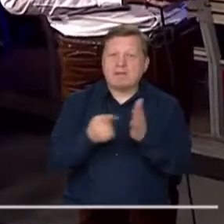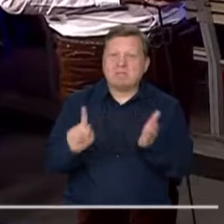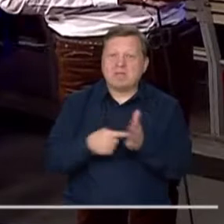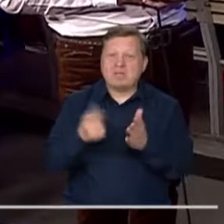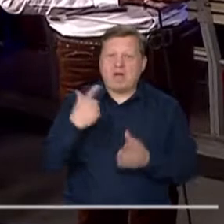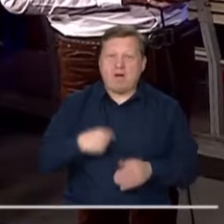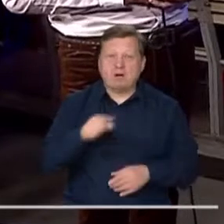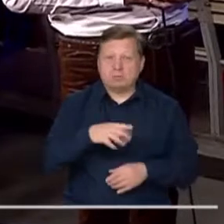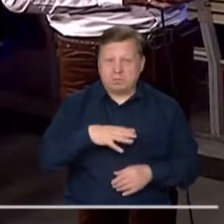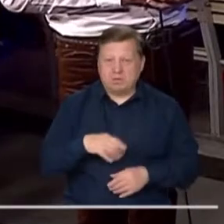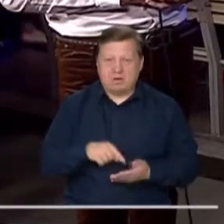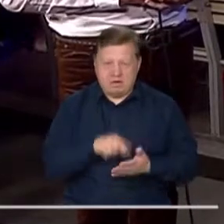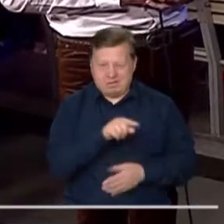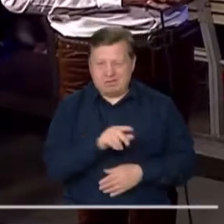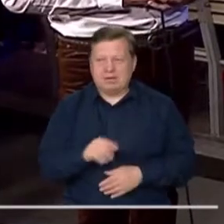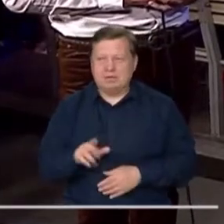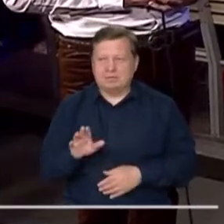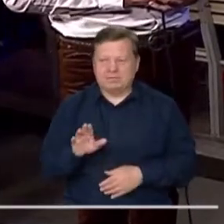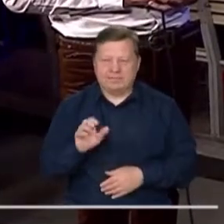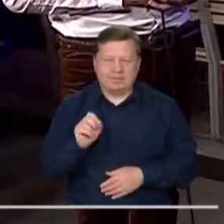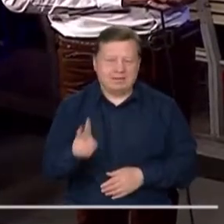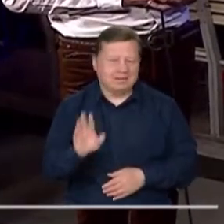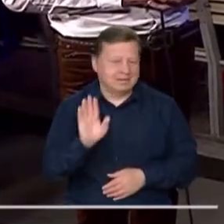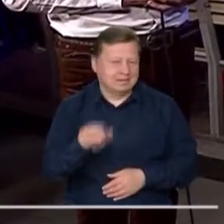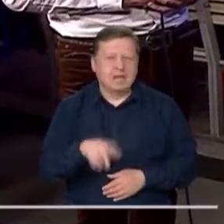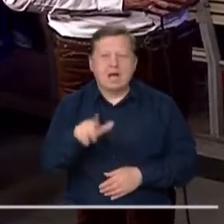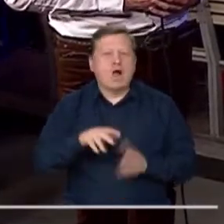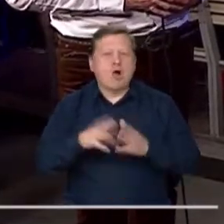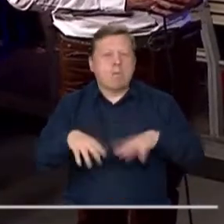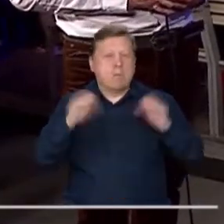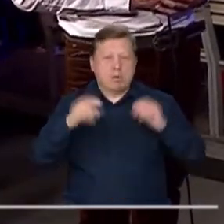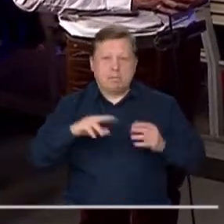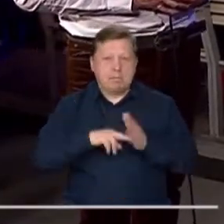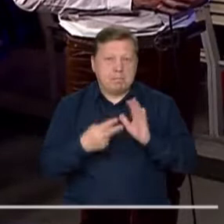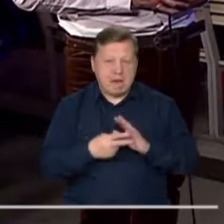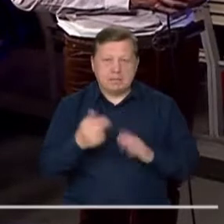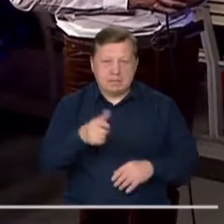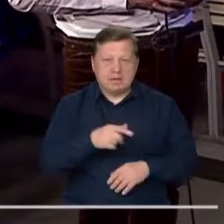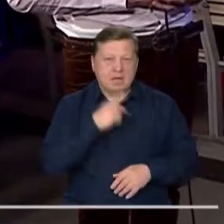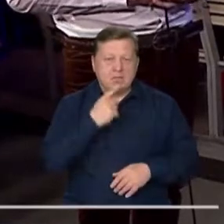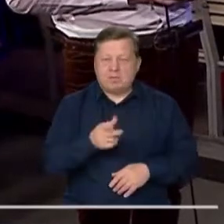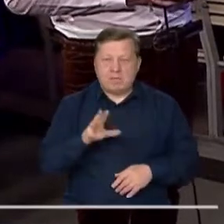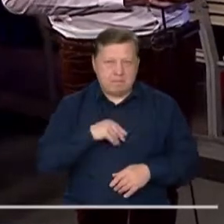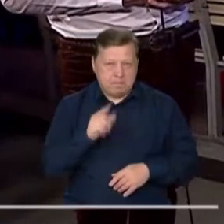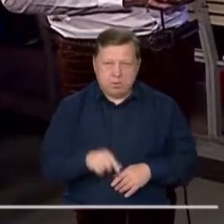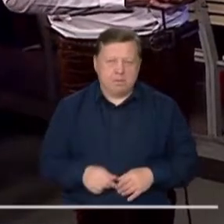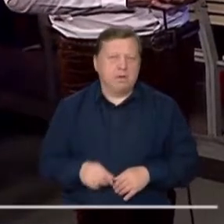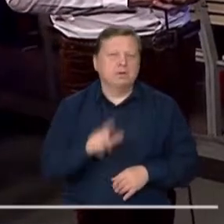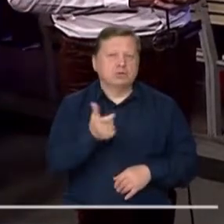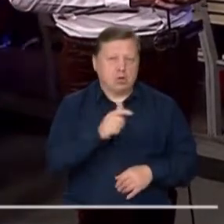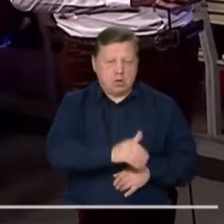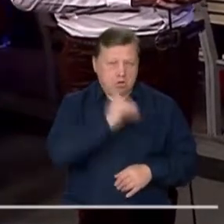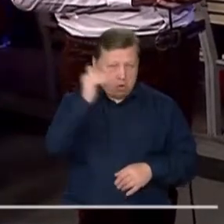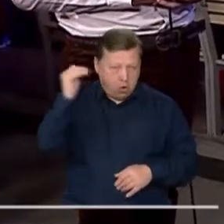okay, rozumiem. Też od samego początku nie mieliście takich planów, że jak dorośniecie, jak już każdy osiągnie odpowiedni